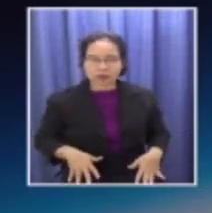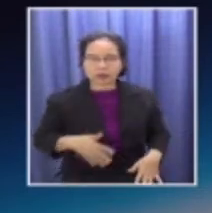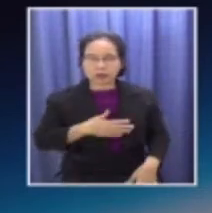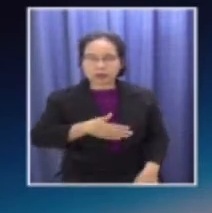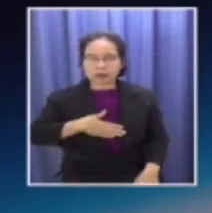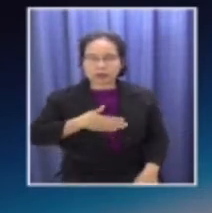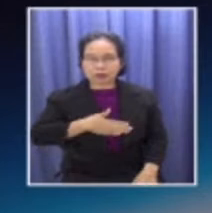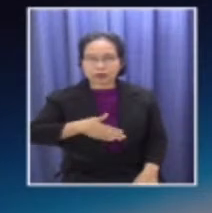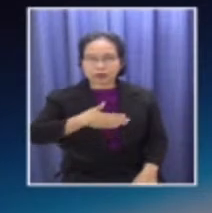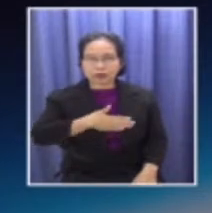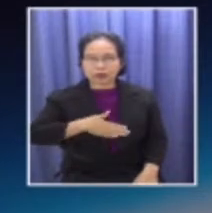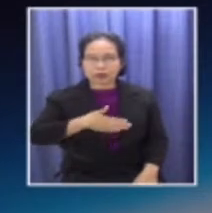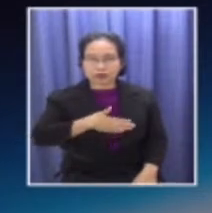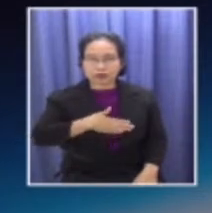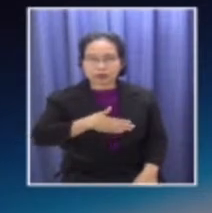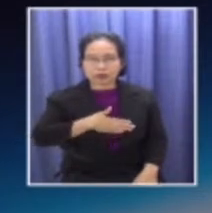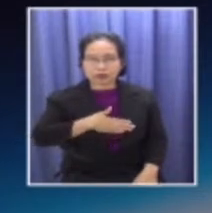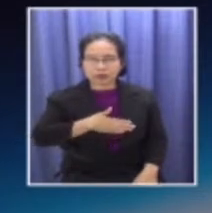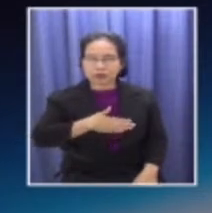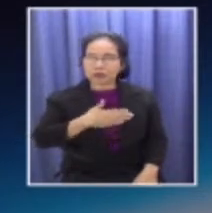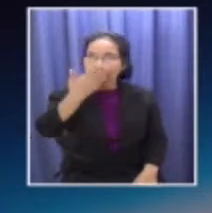adom na hwɛ wɔn so.